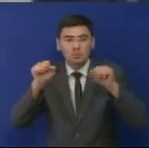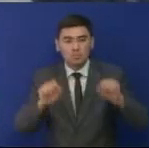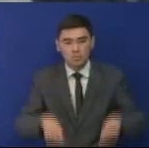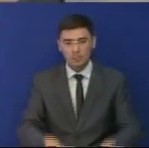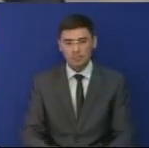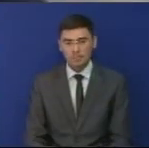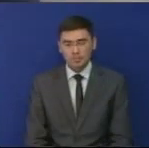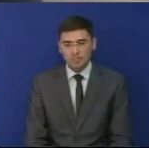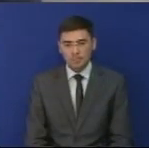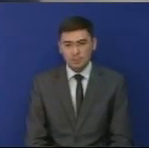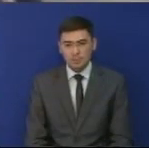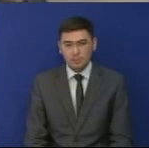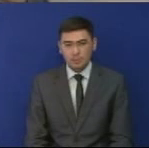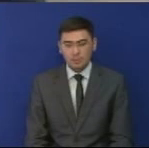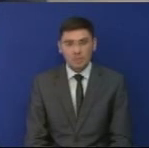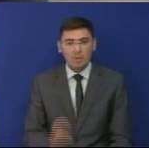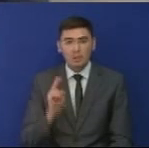проблеме?